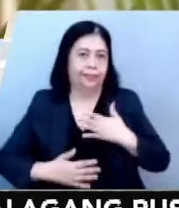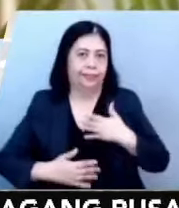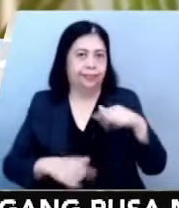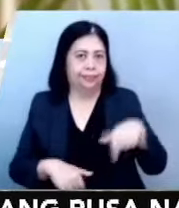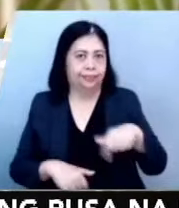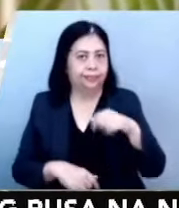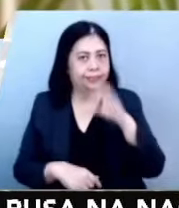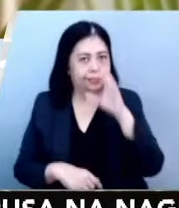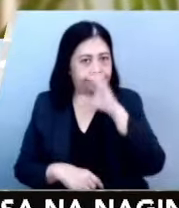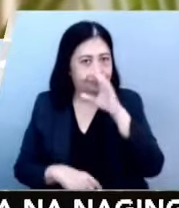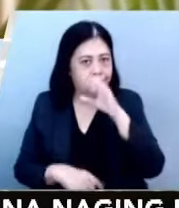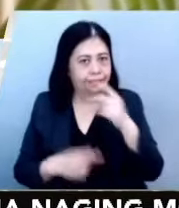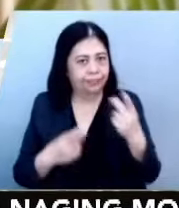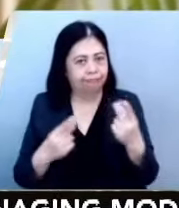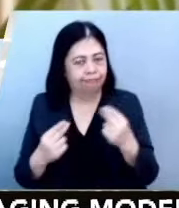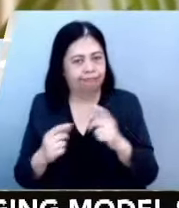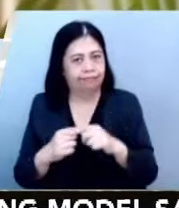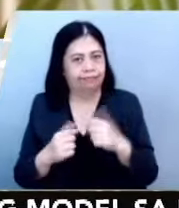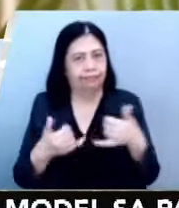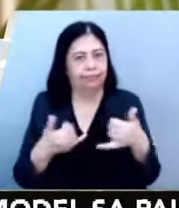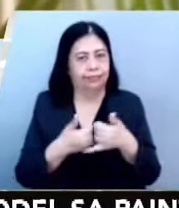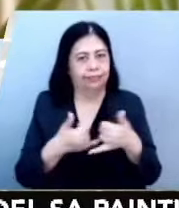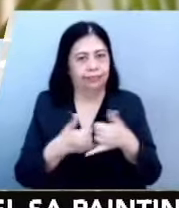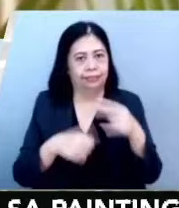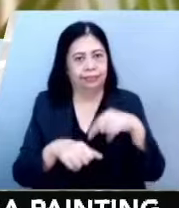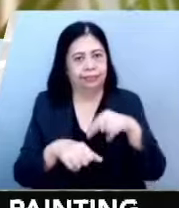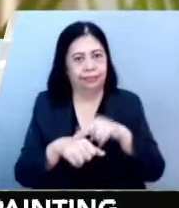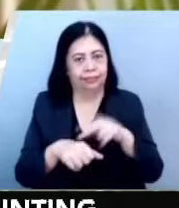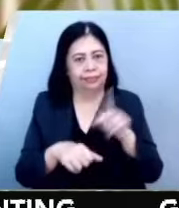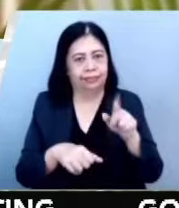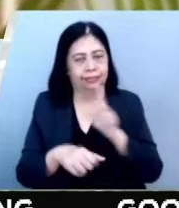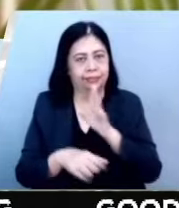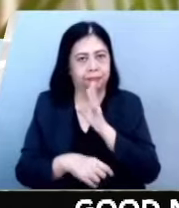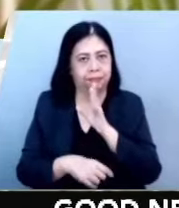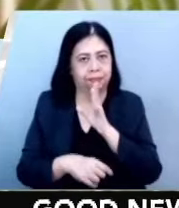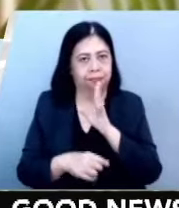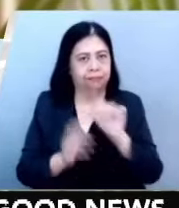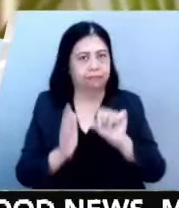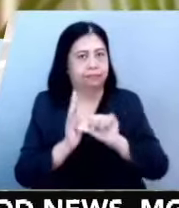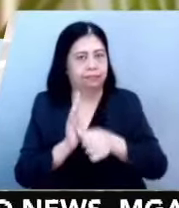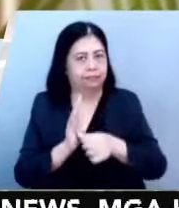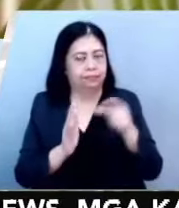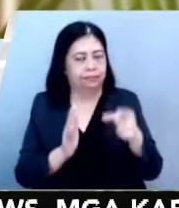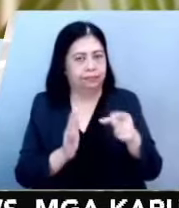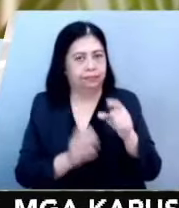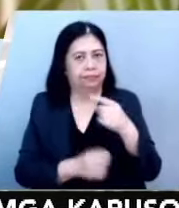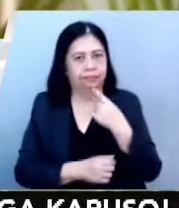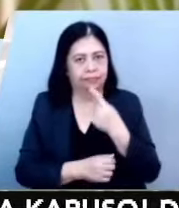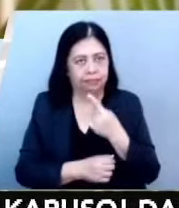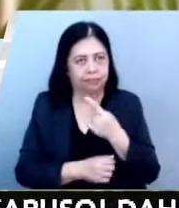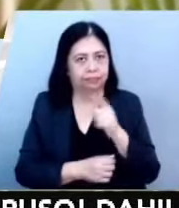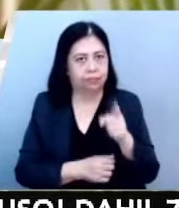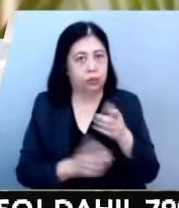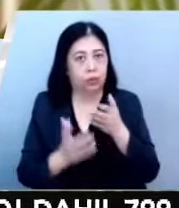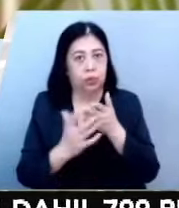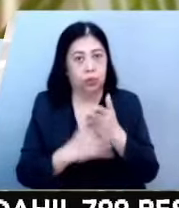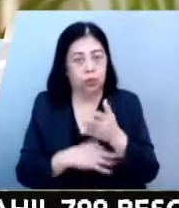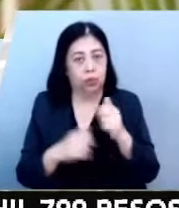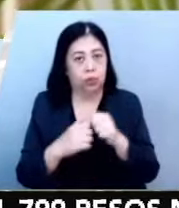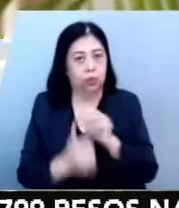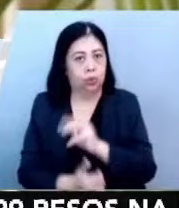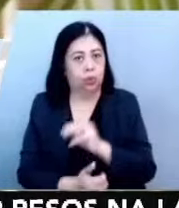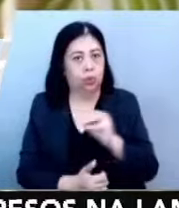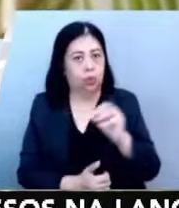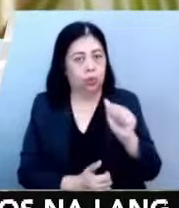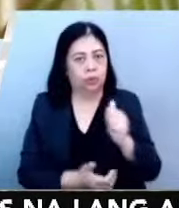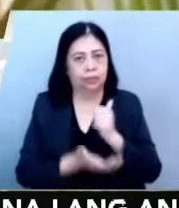gagawin ang Palarong Pambansa. Sa kanyang talumpati, binigyang diin ng Vice Presidente na sa pamamagitan ng MOA, tutulong ang